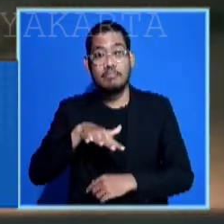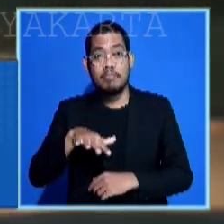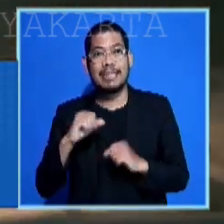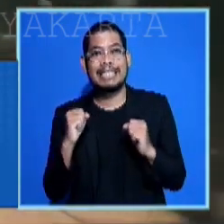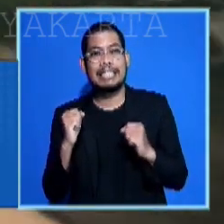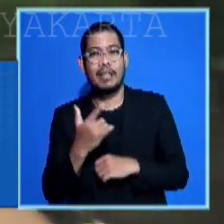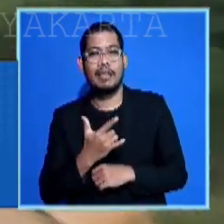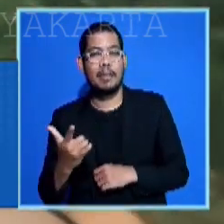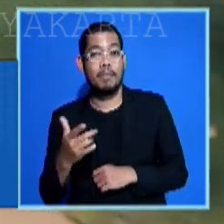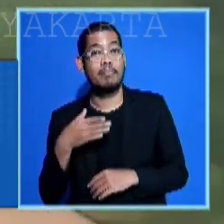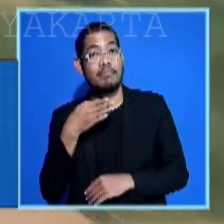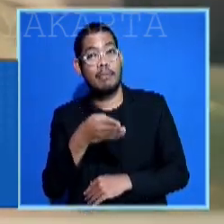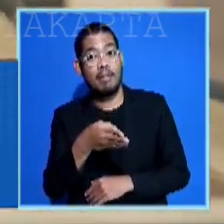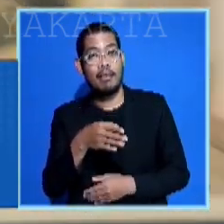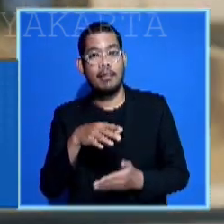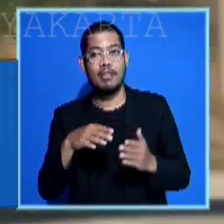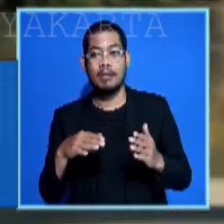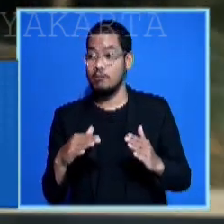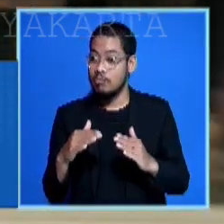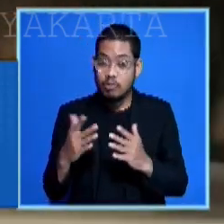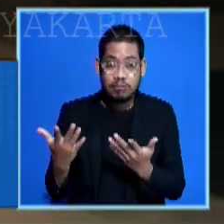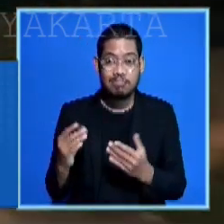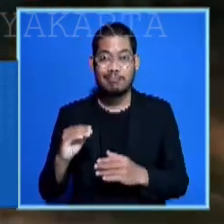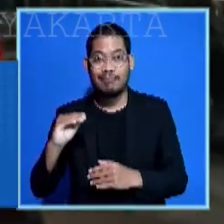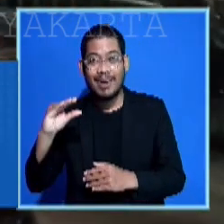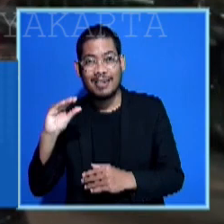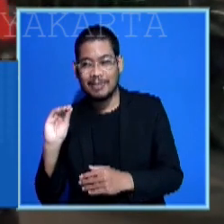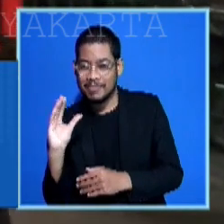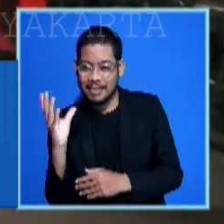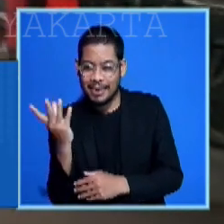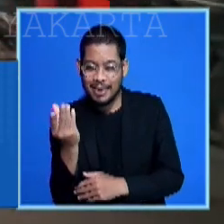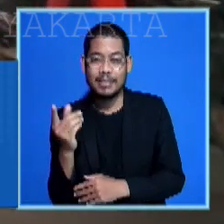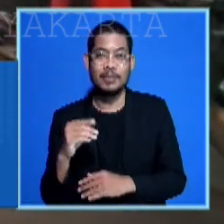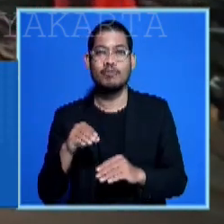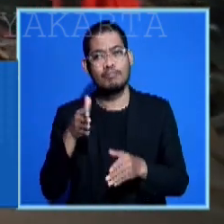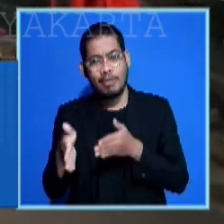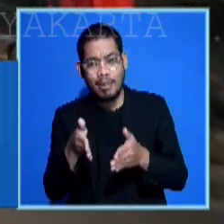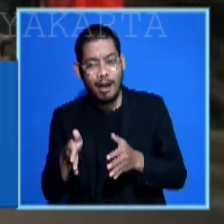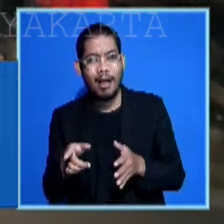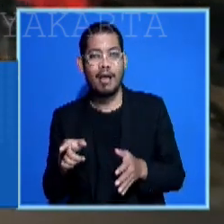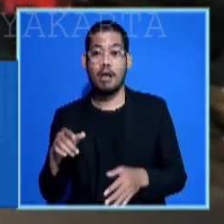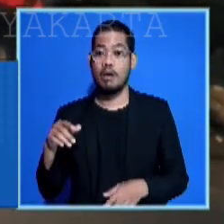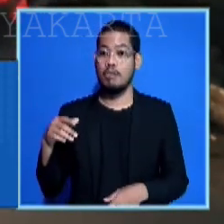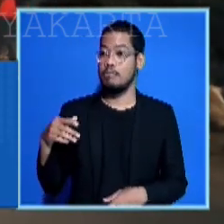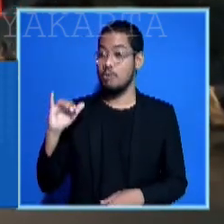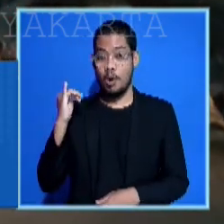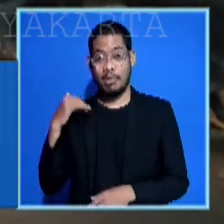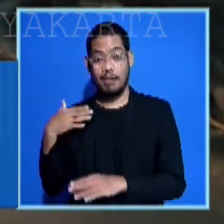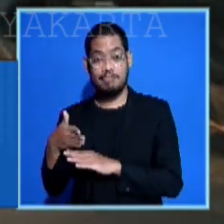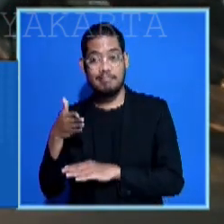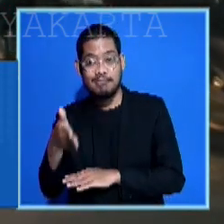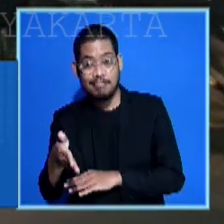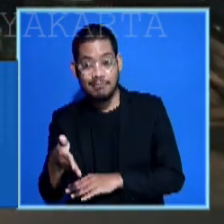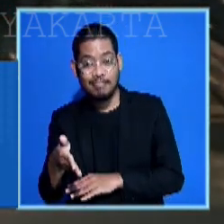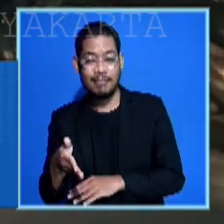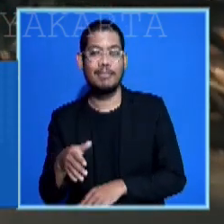terkenal dengan sebutan Golden Sunrise atau Matahari Terbit. Perjalanan yang kutempuh dari Yogyakarta menuju ke lokasi ini kurang lebih 5